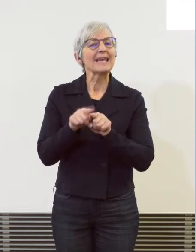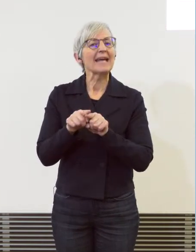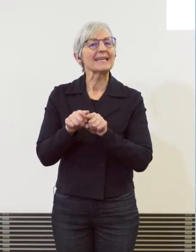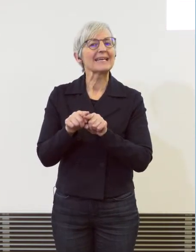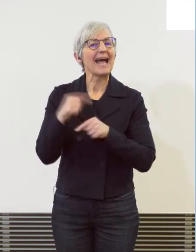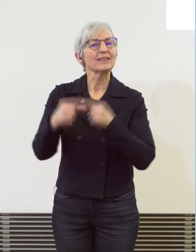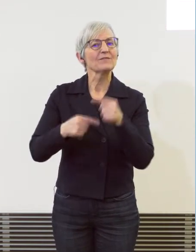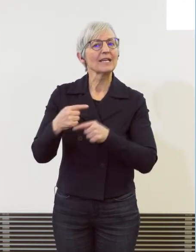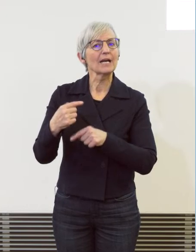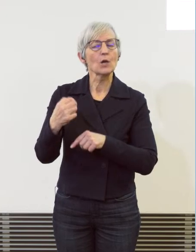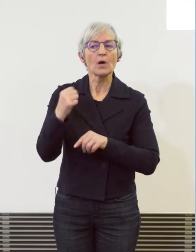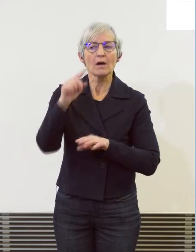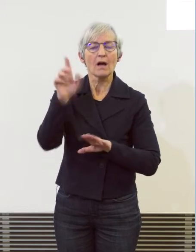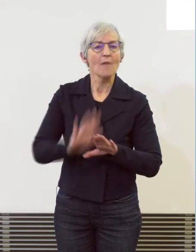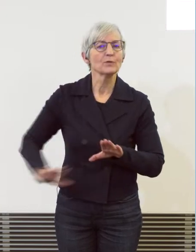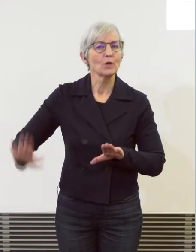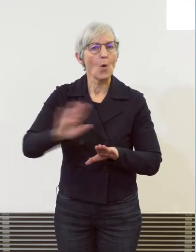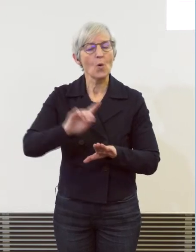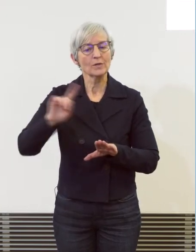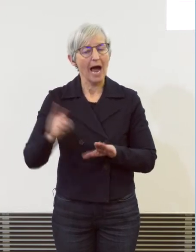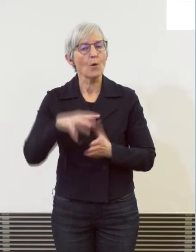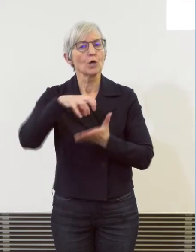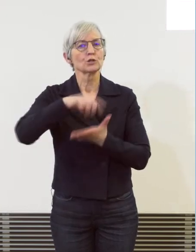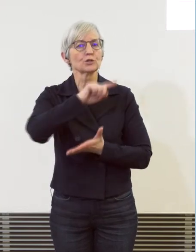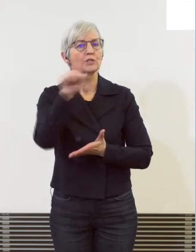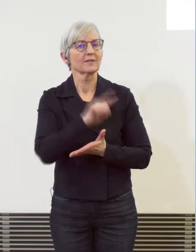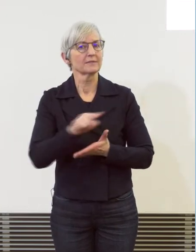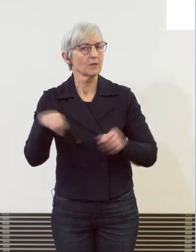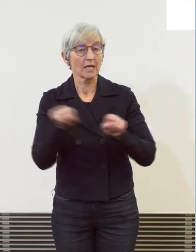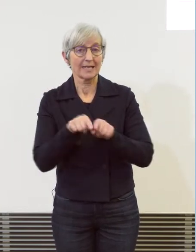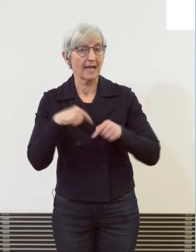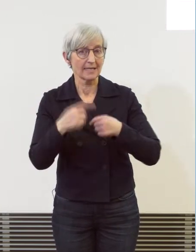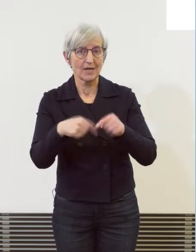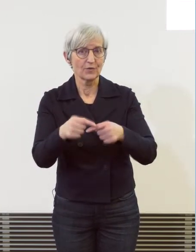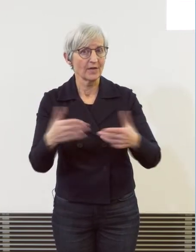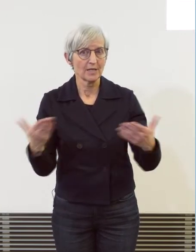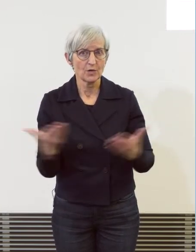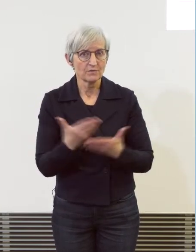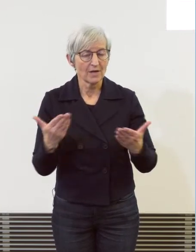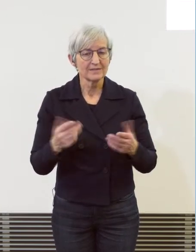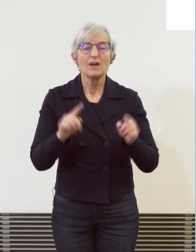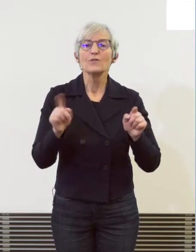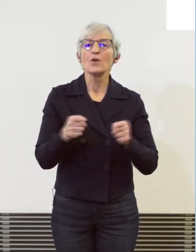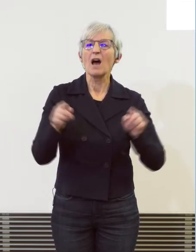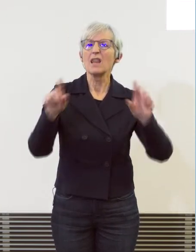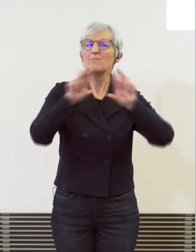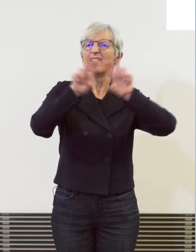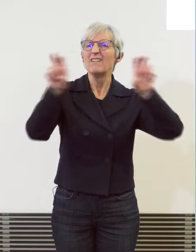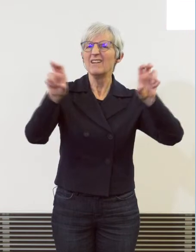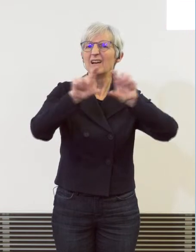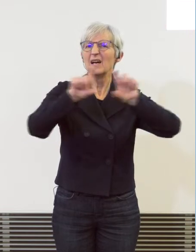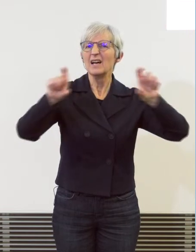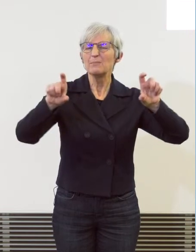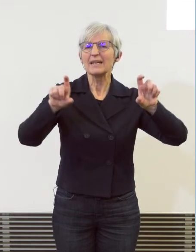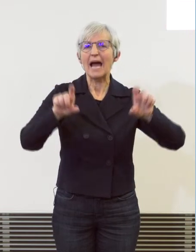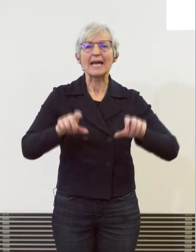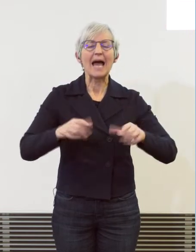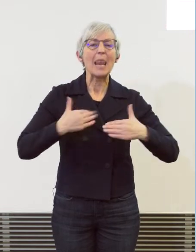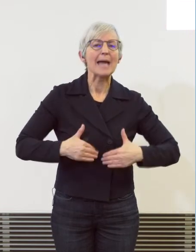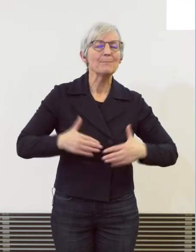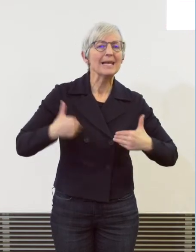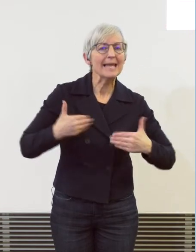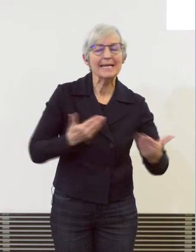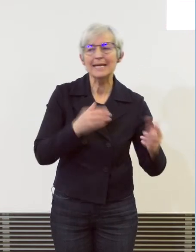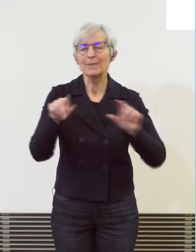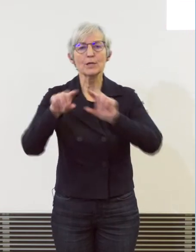in dem Jahr Zunahme auch in der Stadt Zürich ebenfalls vor allem im Bereich Leibleben und im Bereich Vermögensdelikte zu finden